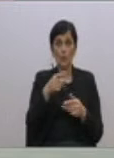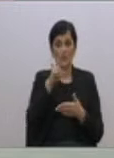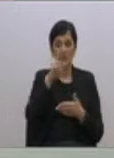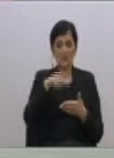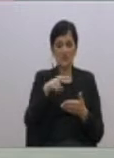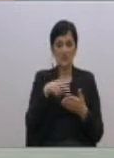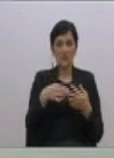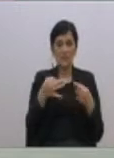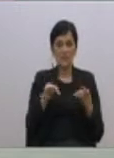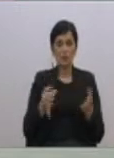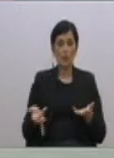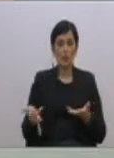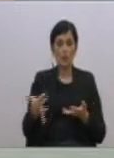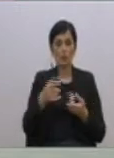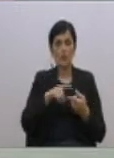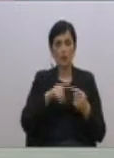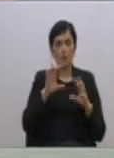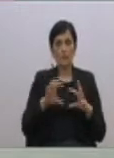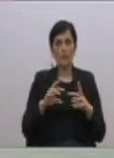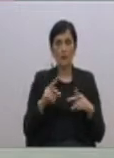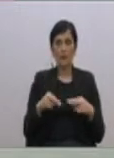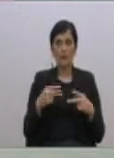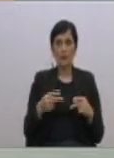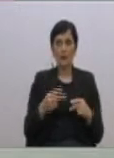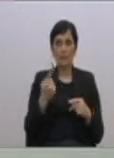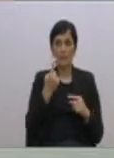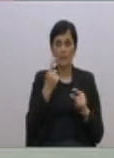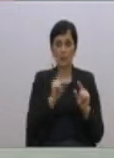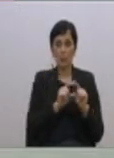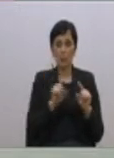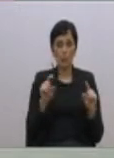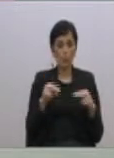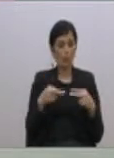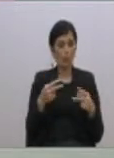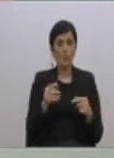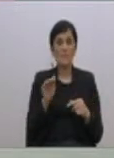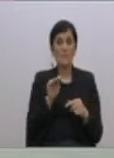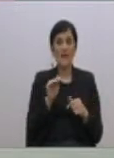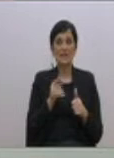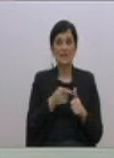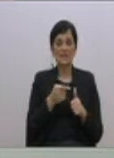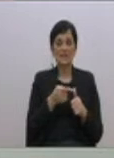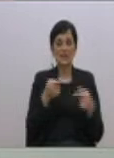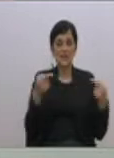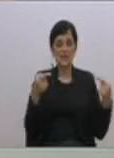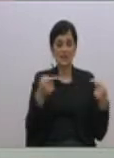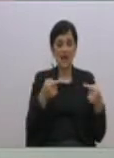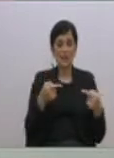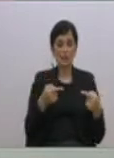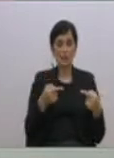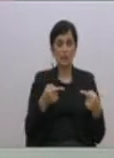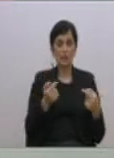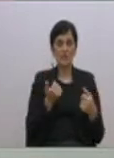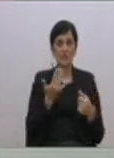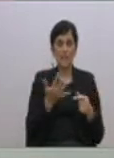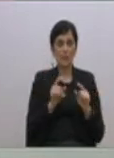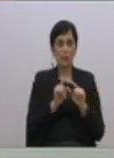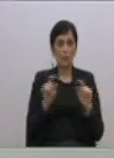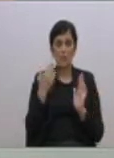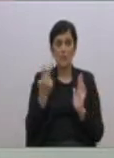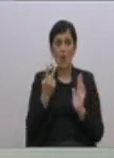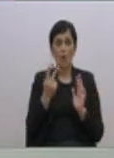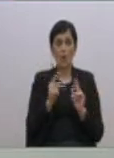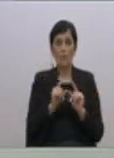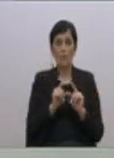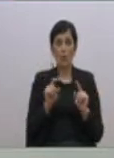და სანებართო მოსაკრებების შესახებ განსხვავება პირველ მოხშეთვალეს განსხვავება. Აქაც ფედერაციის სახელი დაზუსტდა რამდენიმე პუნქტში.